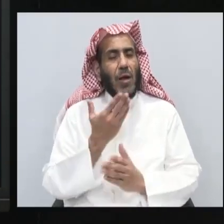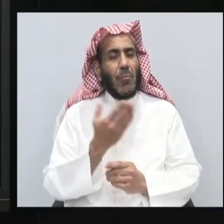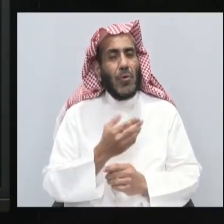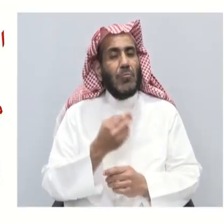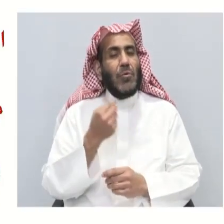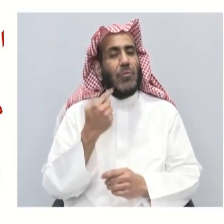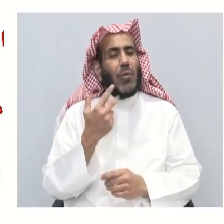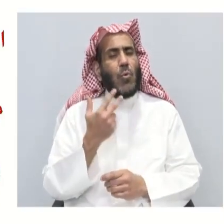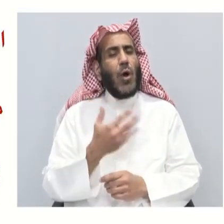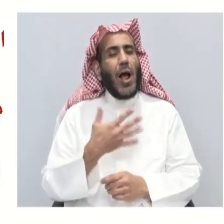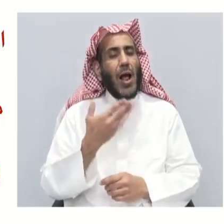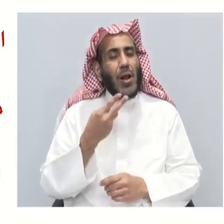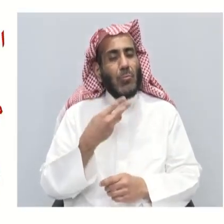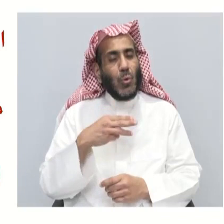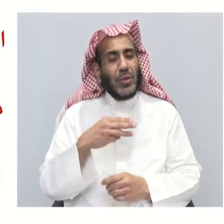الثاني متوسط.